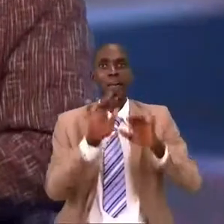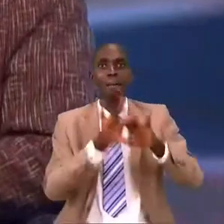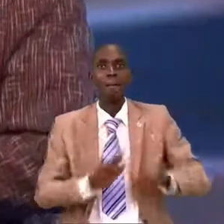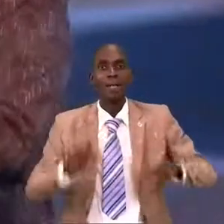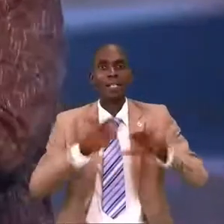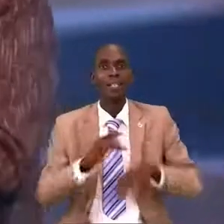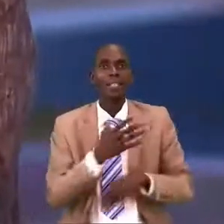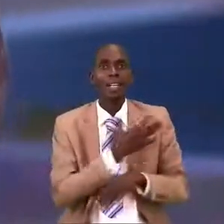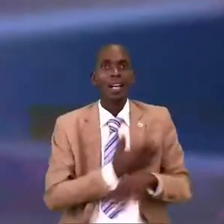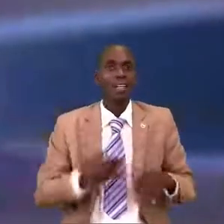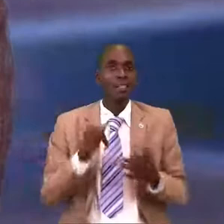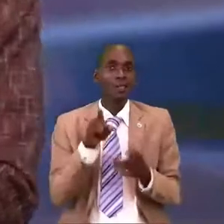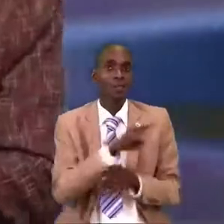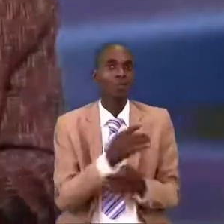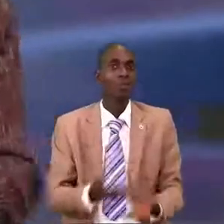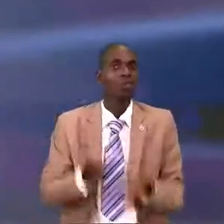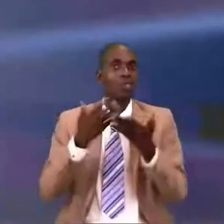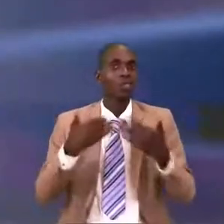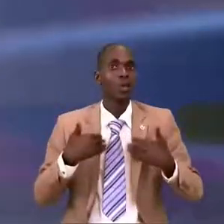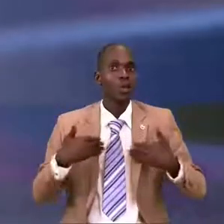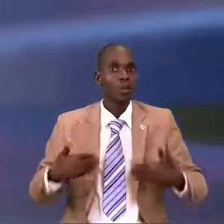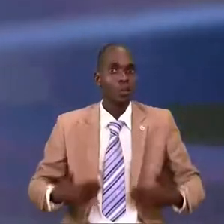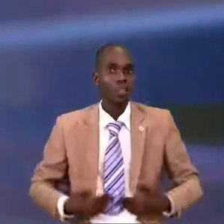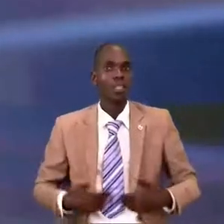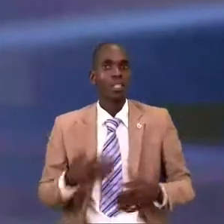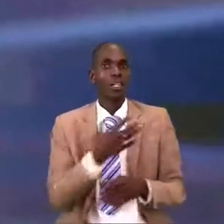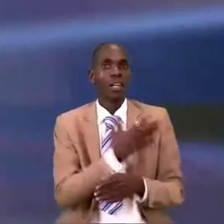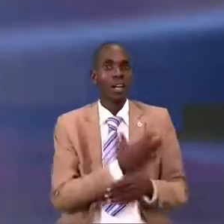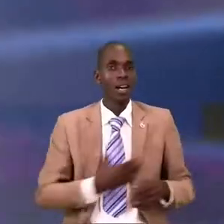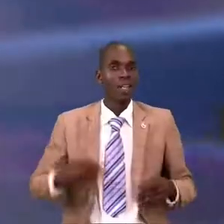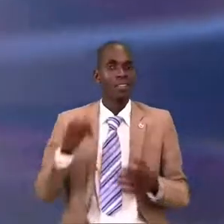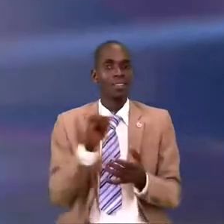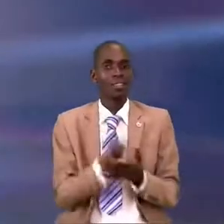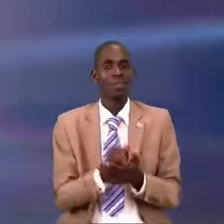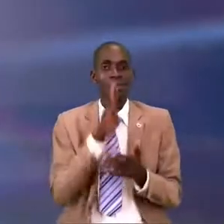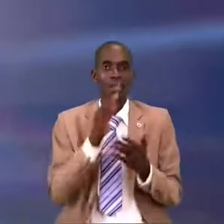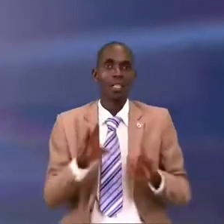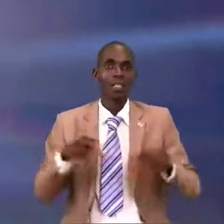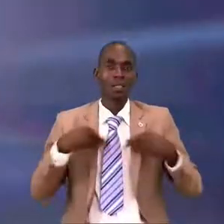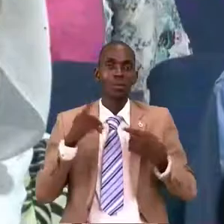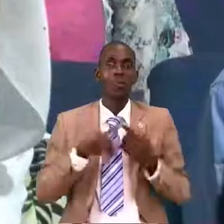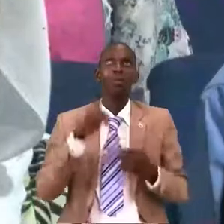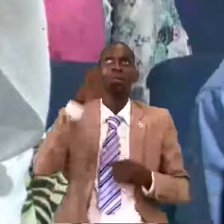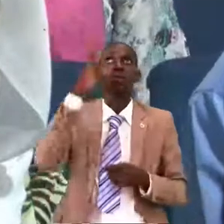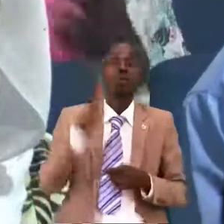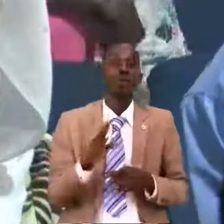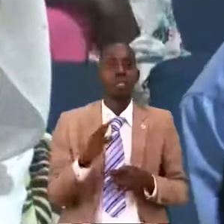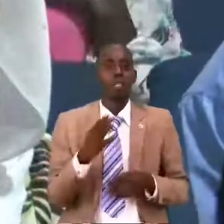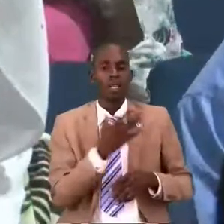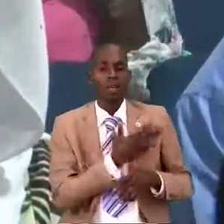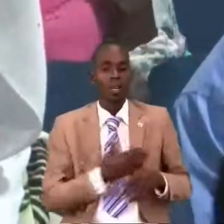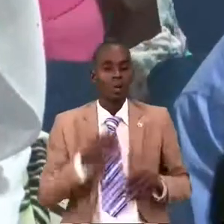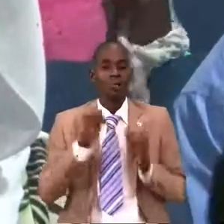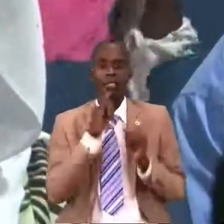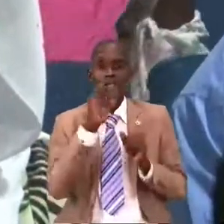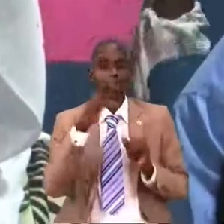Dieu, ce qui sera de votre part un culte raisonnable. Verset 2 dit, ne vous conformez pas au